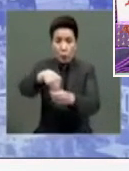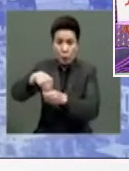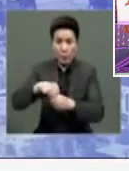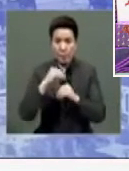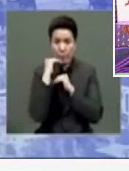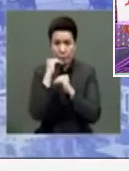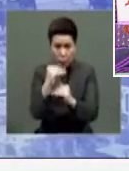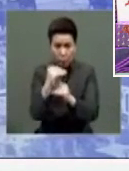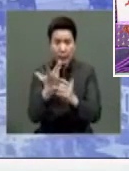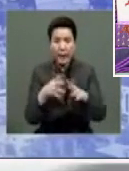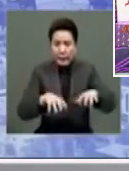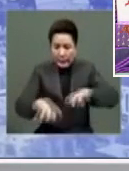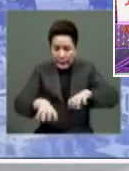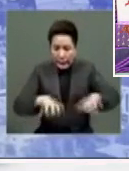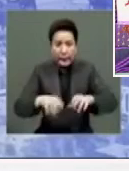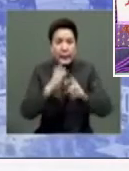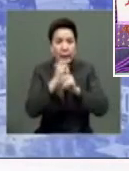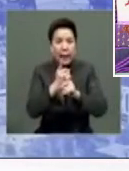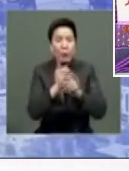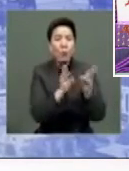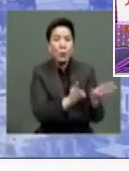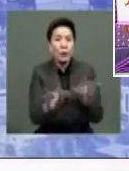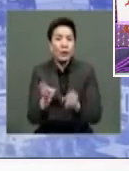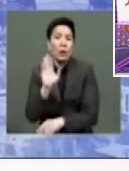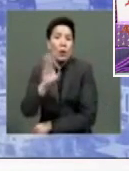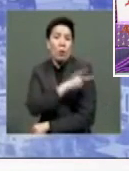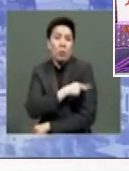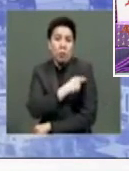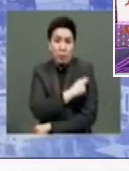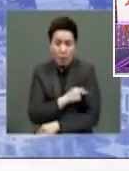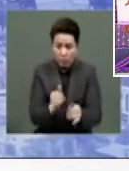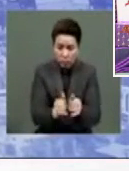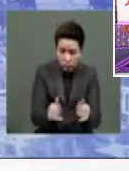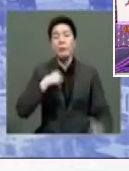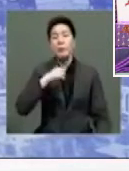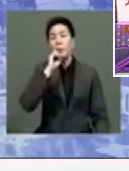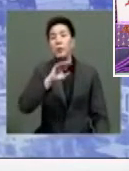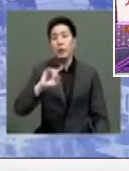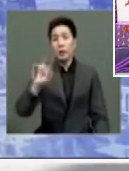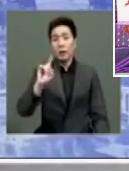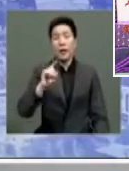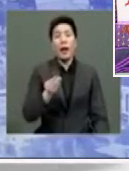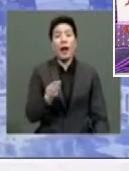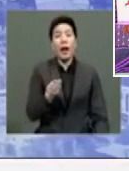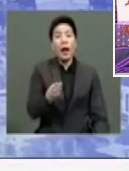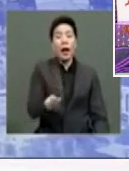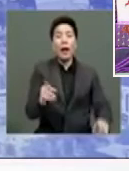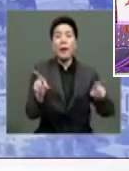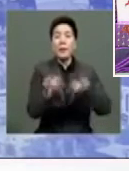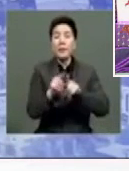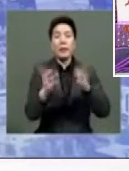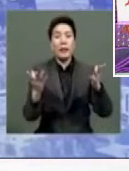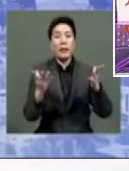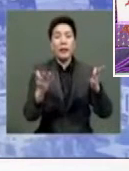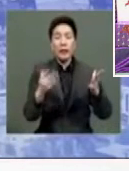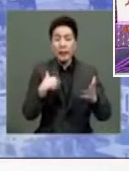แพร่โรคก็ให้ผู้ว่ากทมและผู้ว่าการจังหวัดอาศัยเพูดง่ายๆว่าเป็นอำนาจของผู้ว่าาในแต่ละจังหวัดนะครับที่